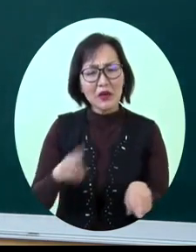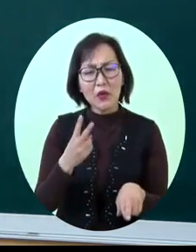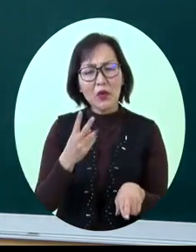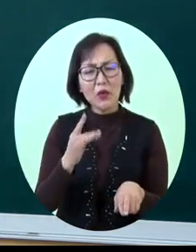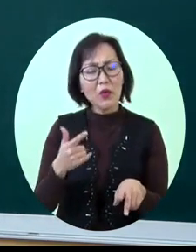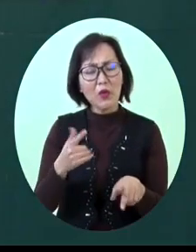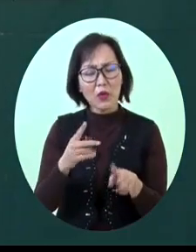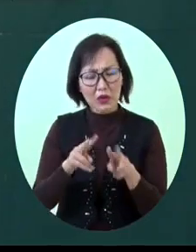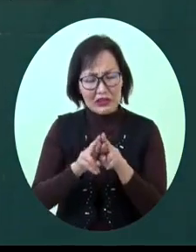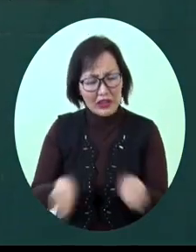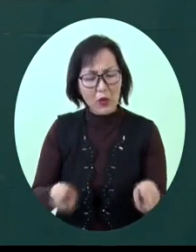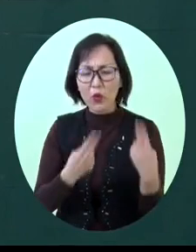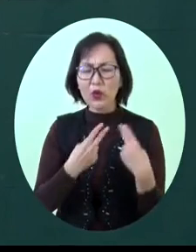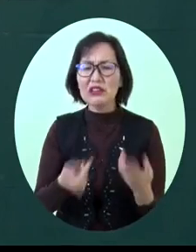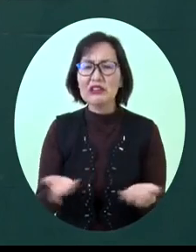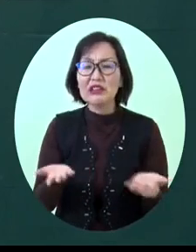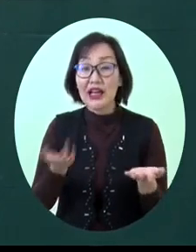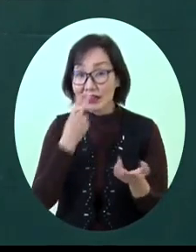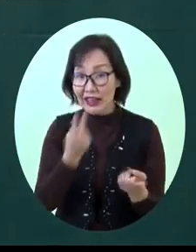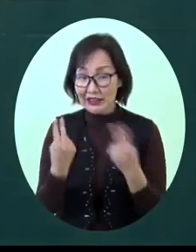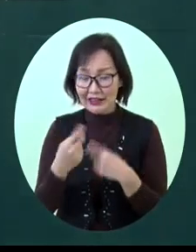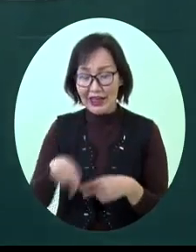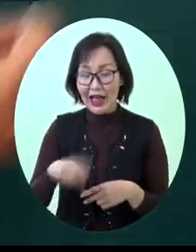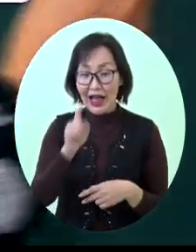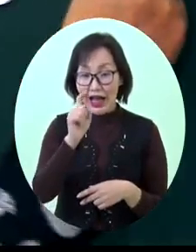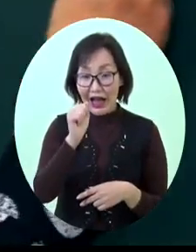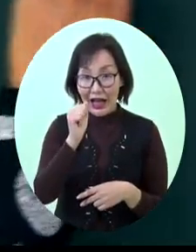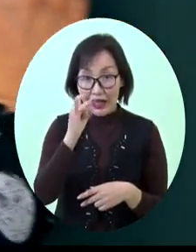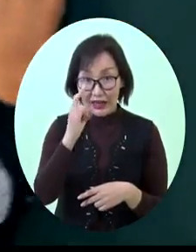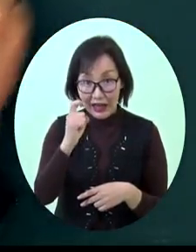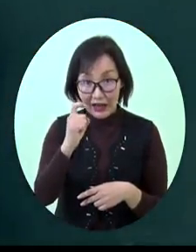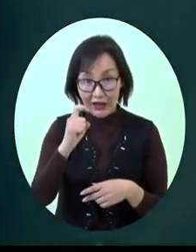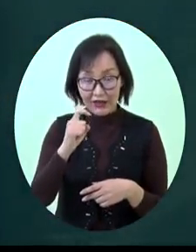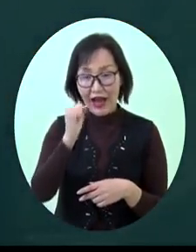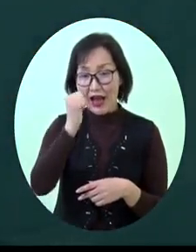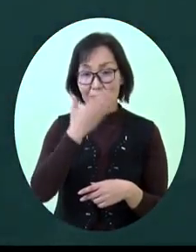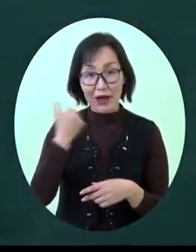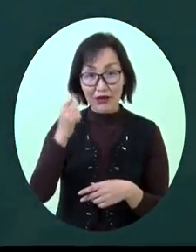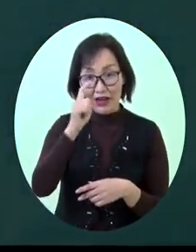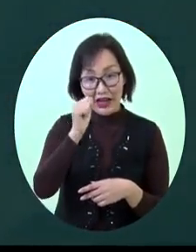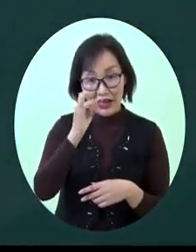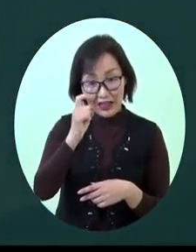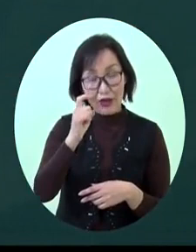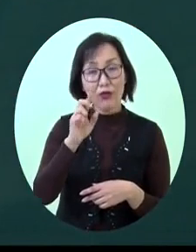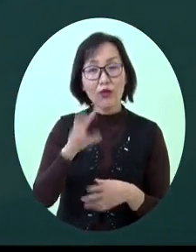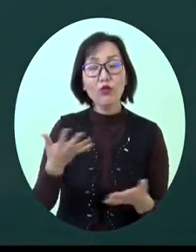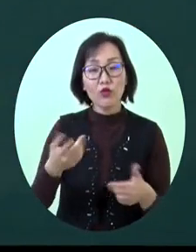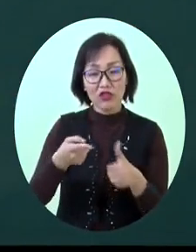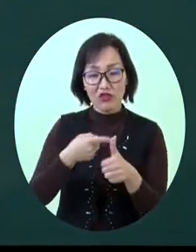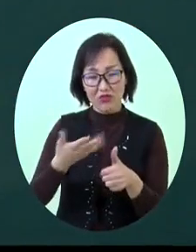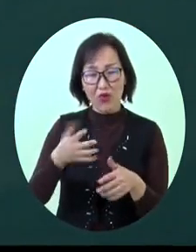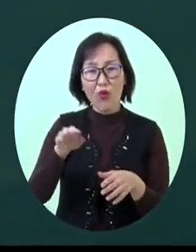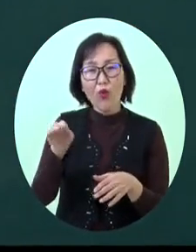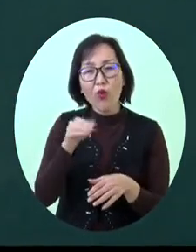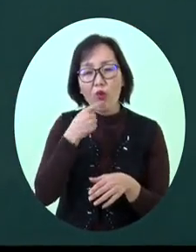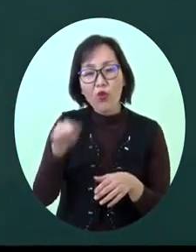Яагаад ялгах үүрэгтэй вэ хүүхдүүд ээ? За хэрвээ харах гэж бичвэл нэрлсэн үг буюу нэр үг